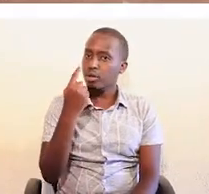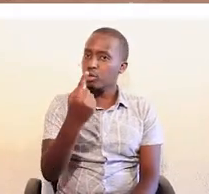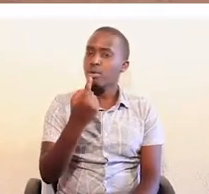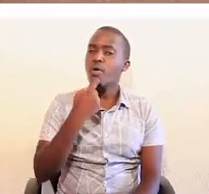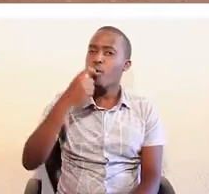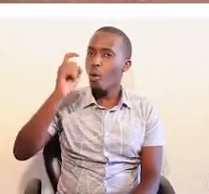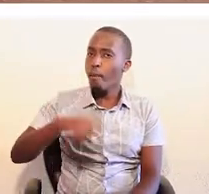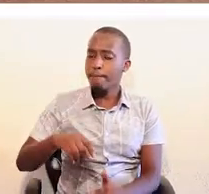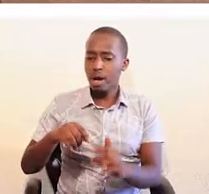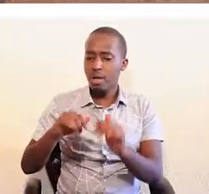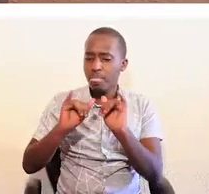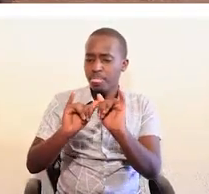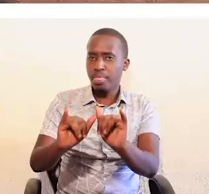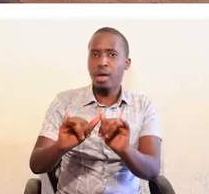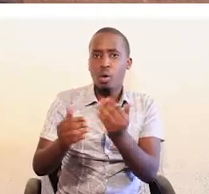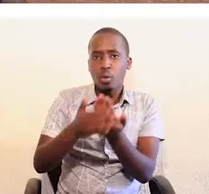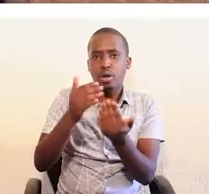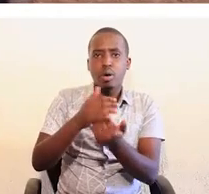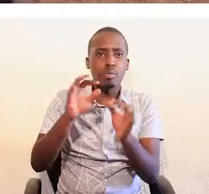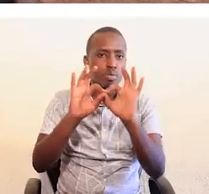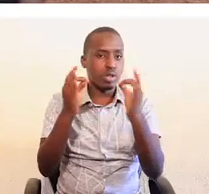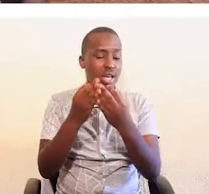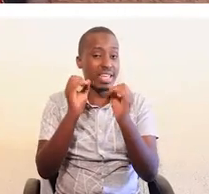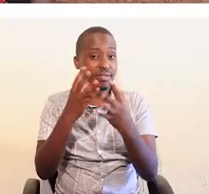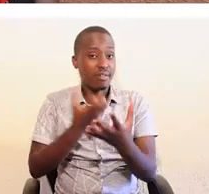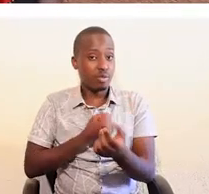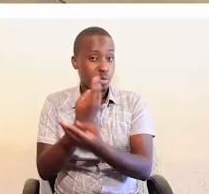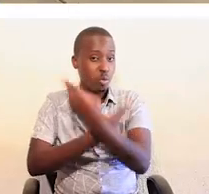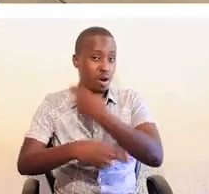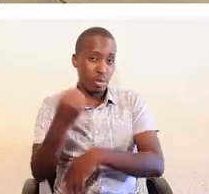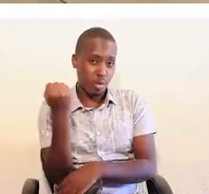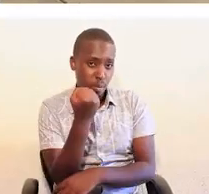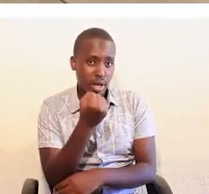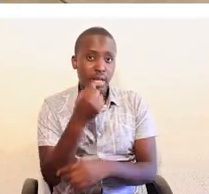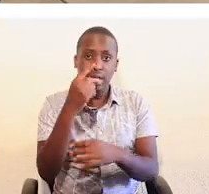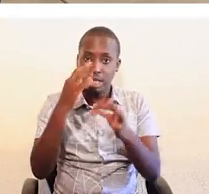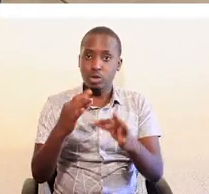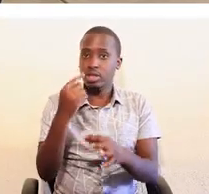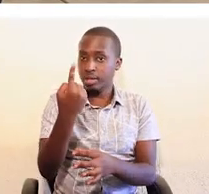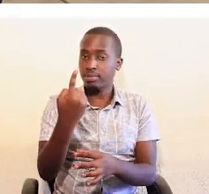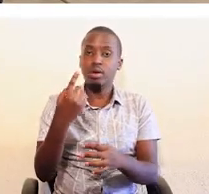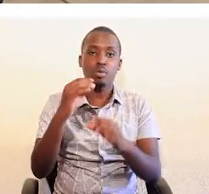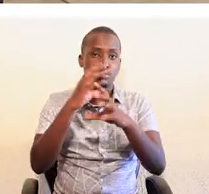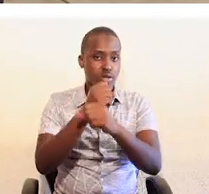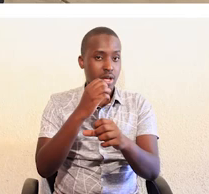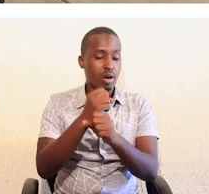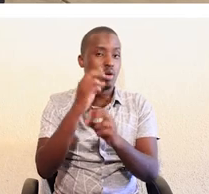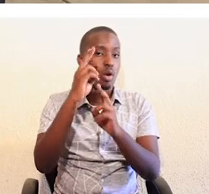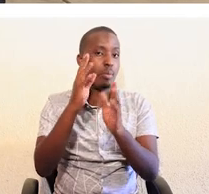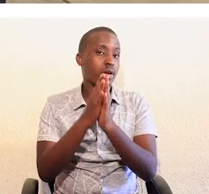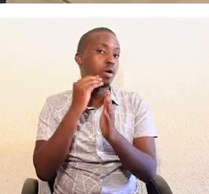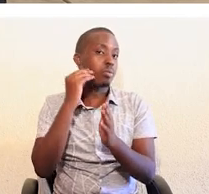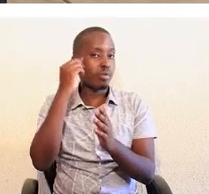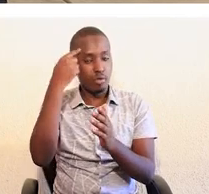Nta mwana n'umwe ukwiye gusigara atererwe mu muryango nubwo abafite ubumuga bukabije ni kimwe mu byo umuryango Hope and Home